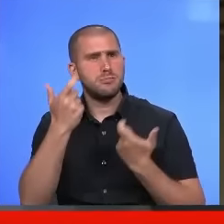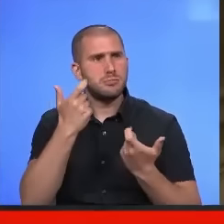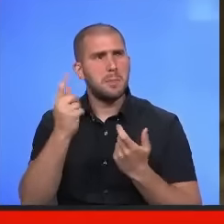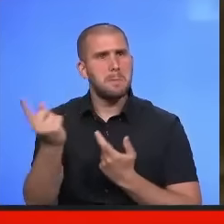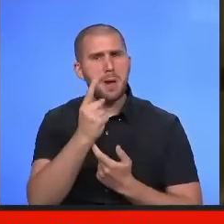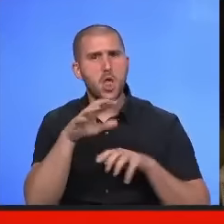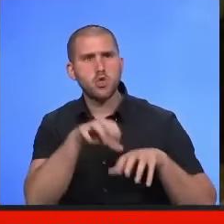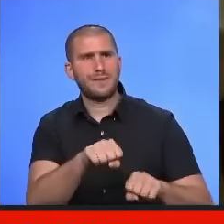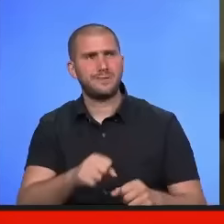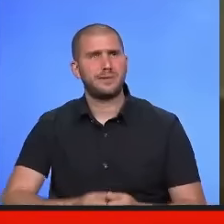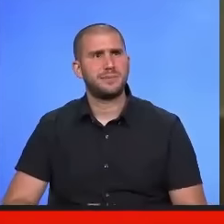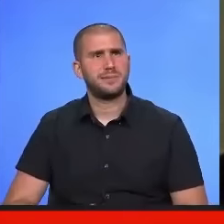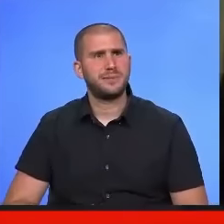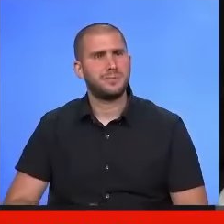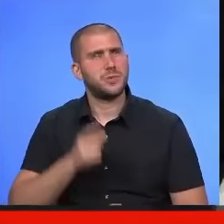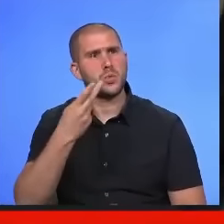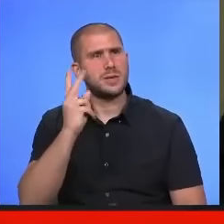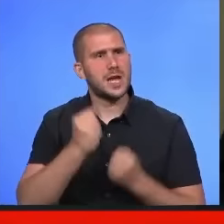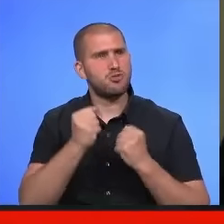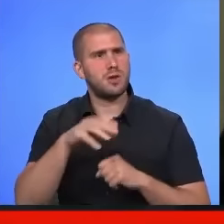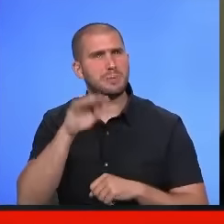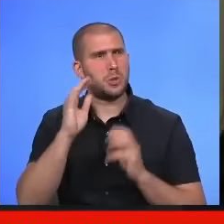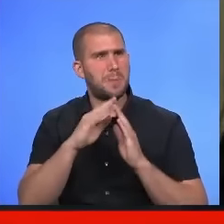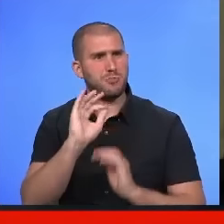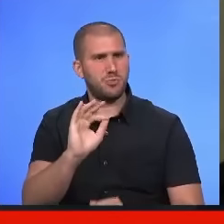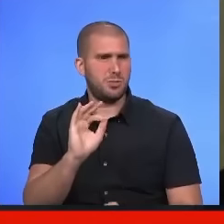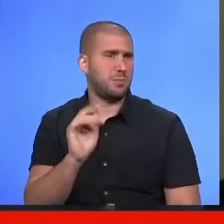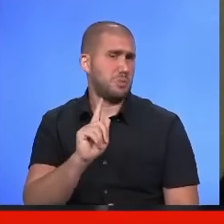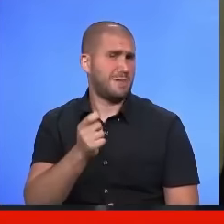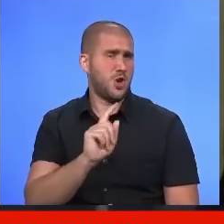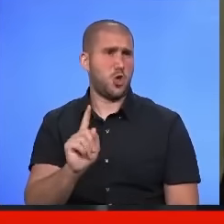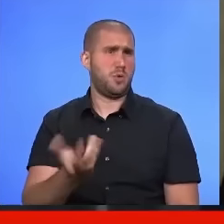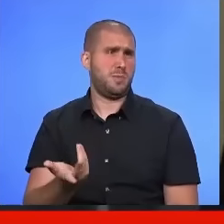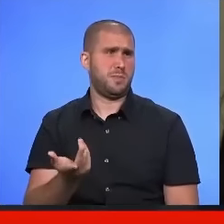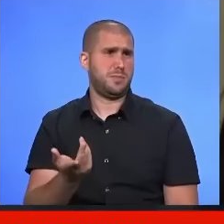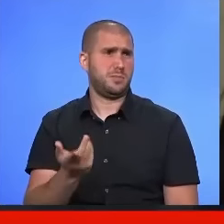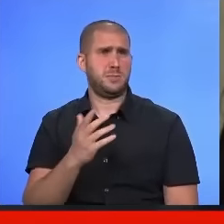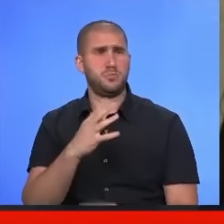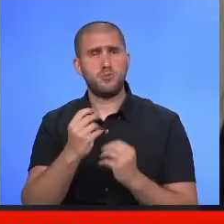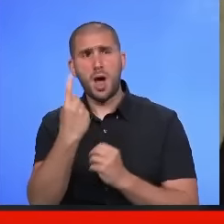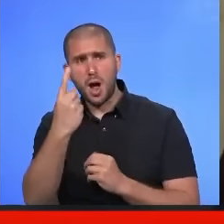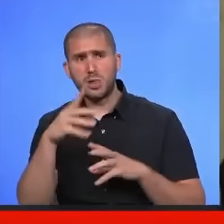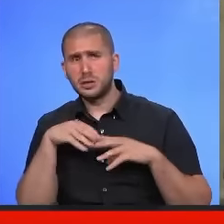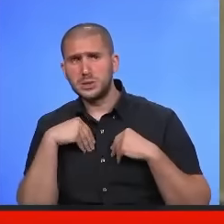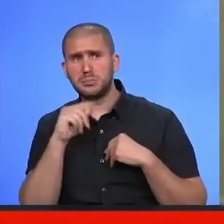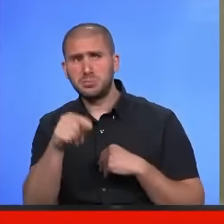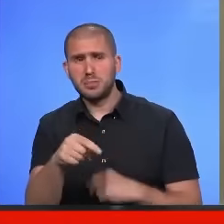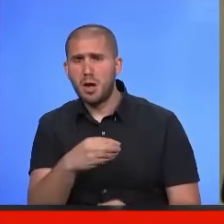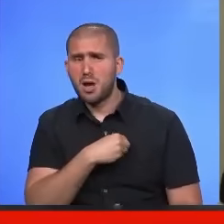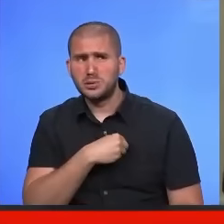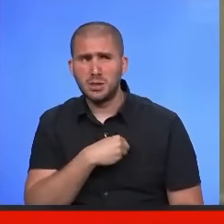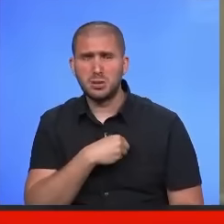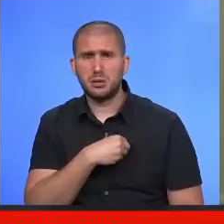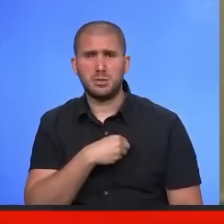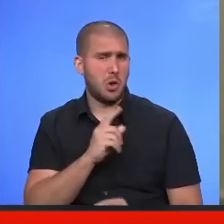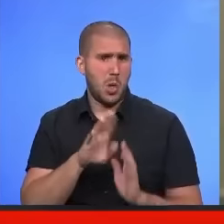טורף הוא יותר קשה למצוא לו בית אה לא לאב דווקא מספיק משפחה אחת ככה שבא להם לעשות איזה חסד ולא